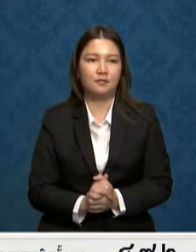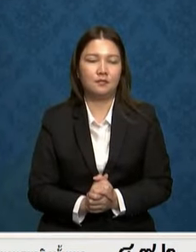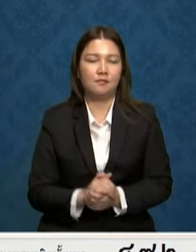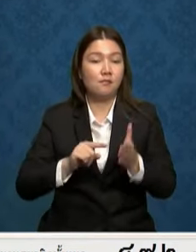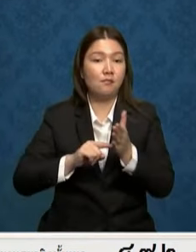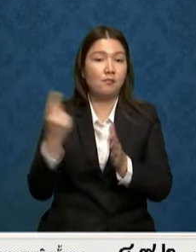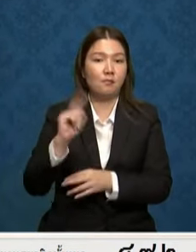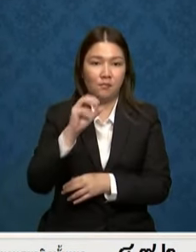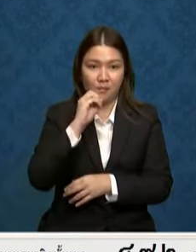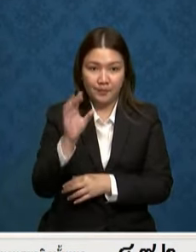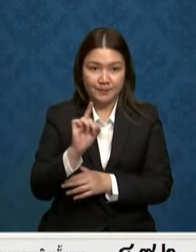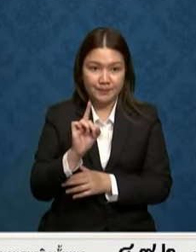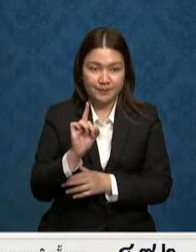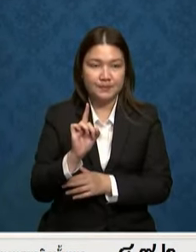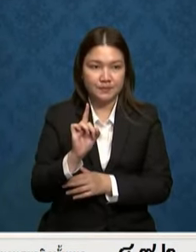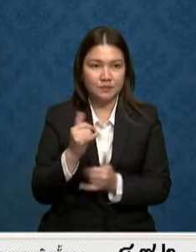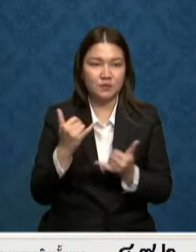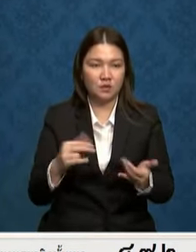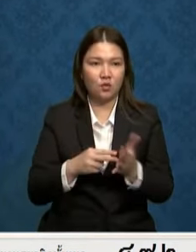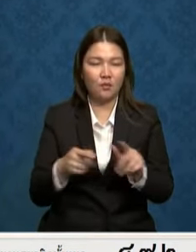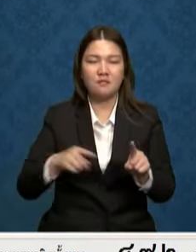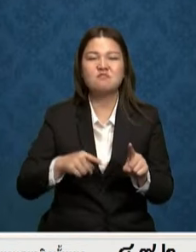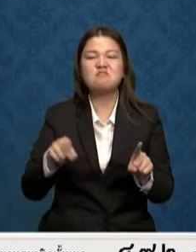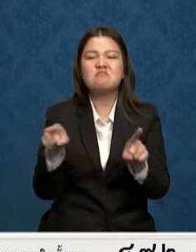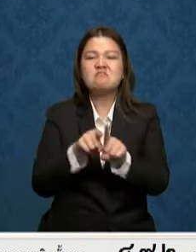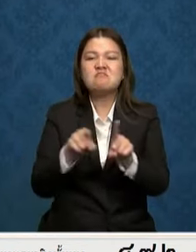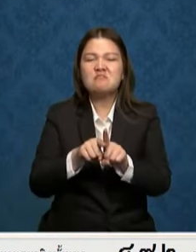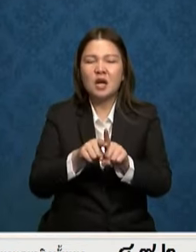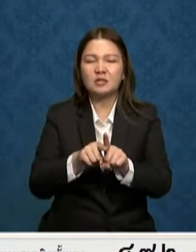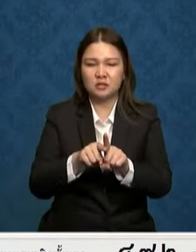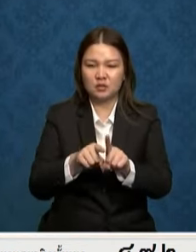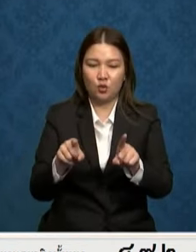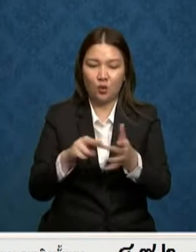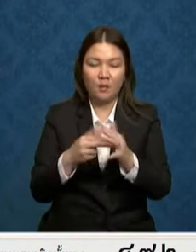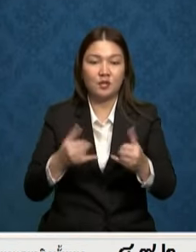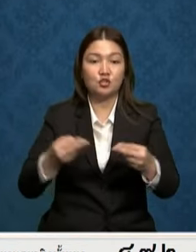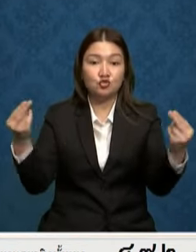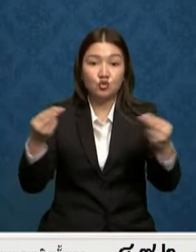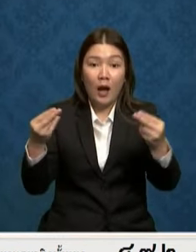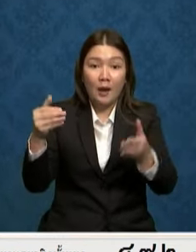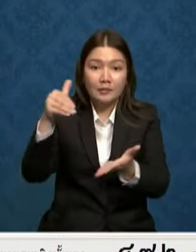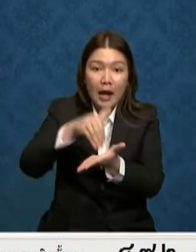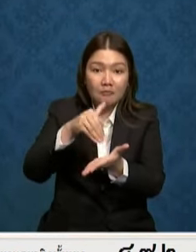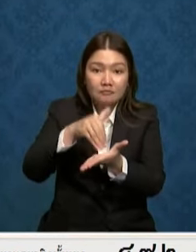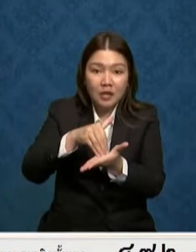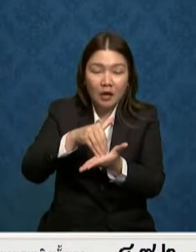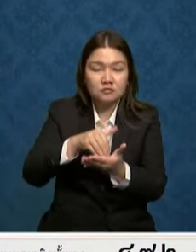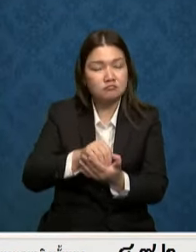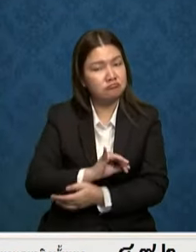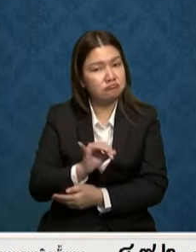สุดมีผู้กล่าวว่าเราอยู่ในภาวะกึ่งสงครามกลางเมืองนะครับอันนี้น่าสนใจเพราะว่าสุดท้ายแล้วอยากจะฝากไว้